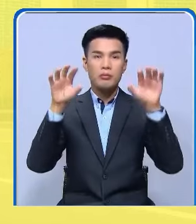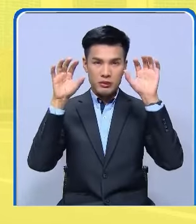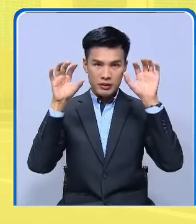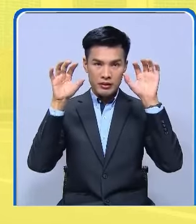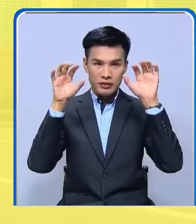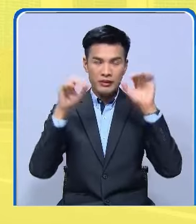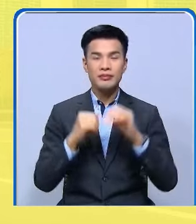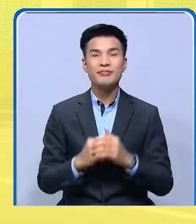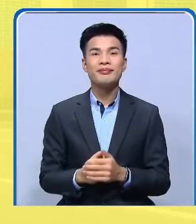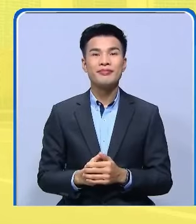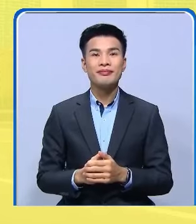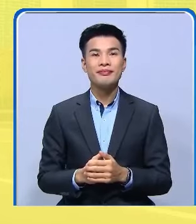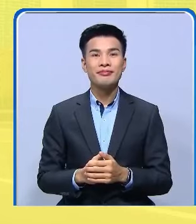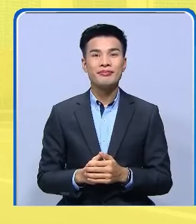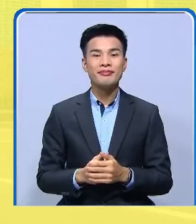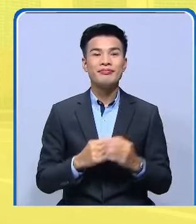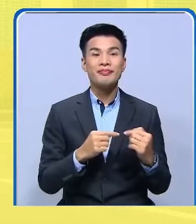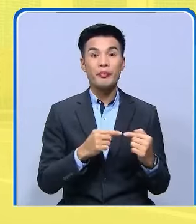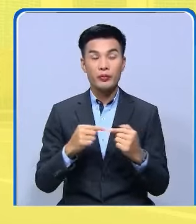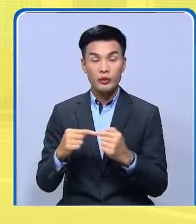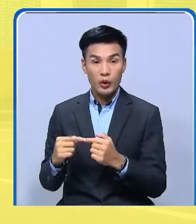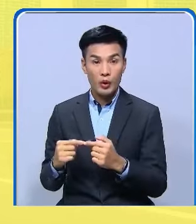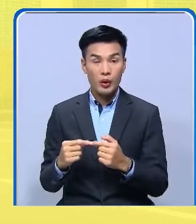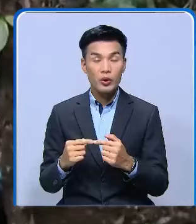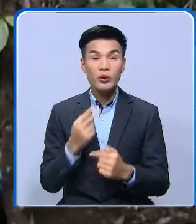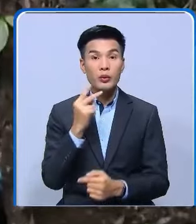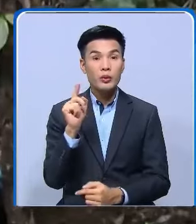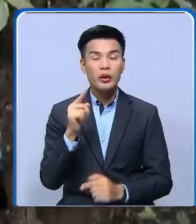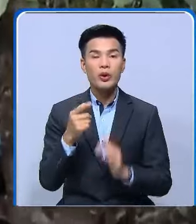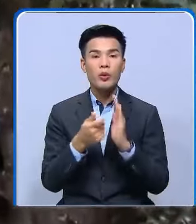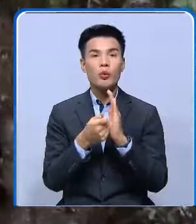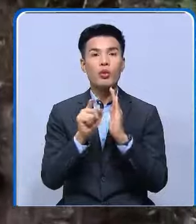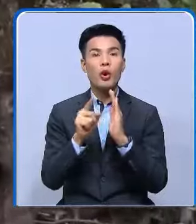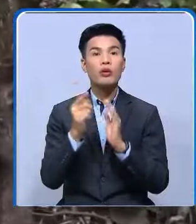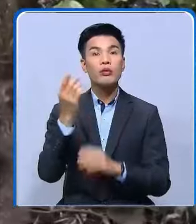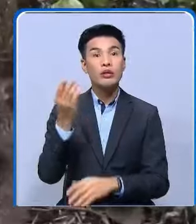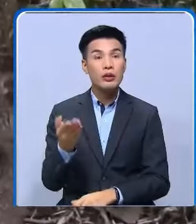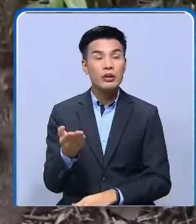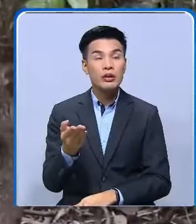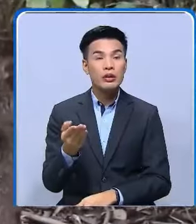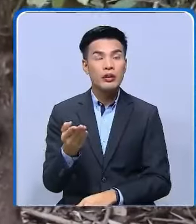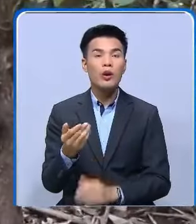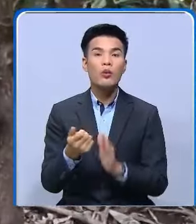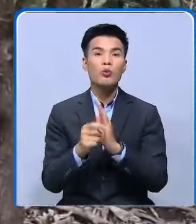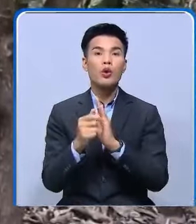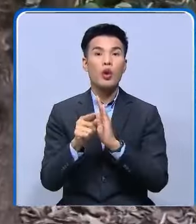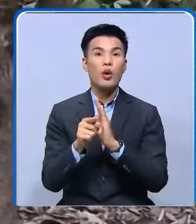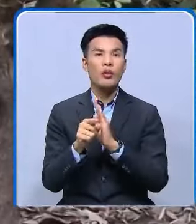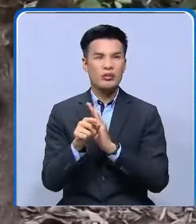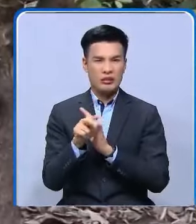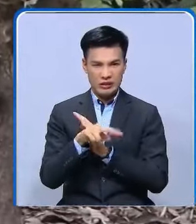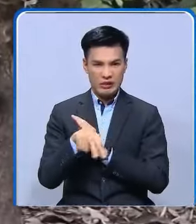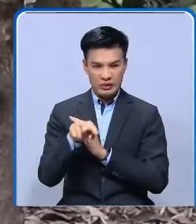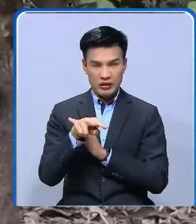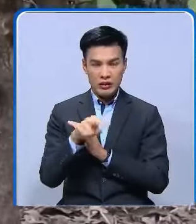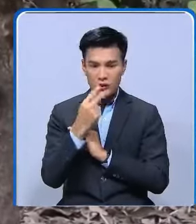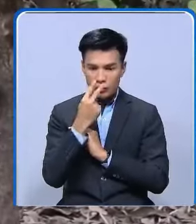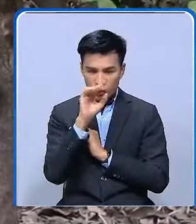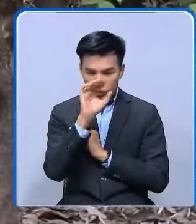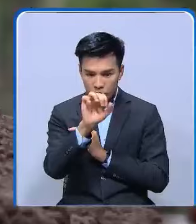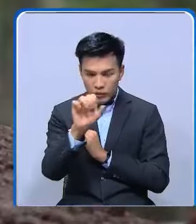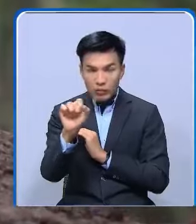คะไปกันอีกที่หนึ่งดีกว่า ใช่ที่อุดรธานีนะคะอุดรธานีเนี่ยคุณผู้ชมเดี๋ยวสังเกตดู